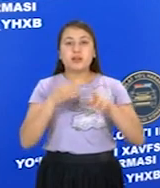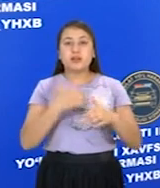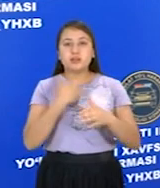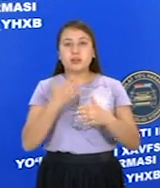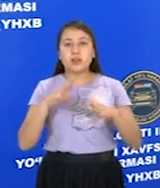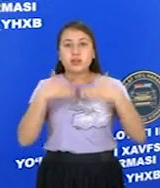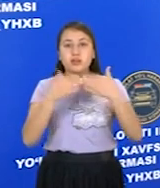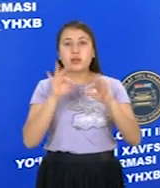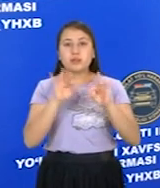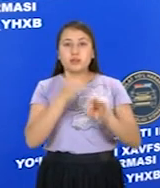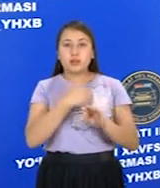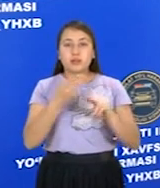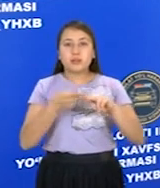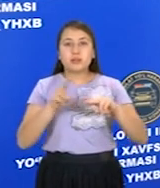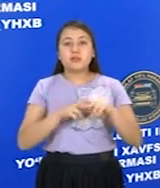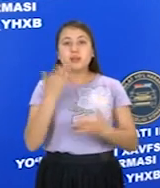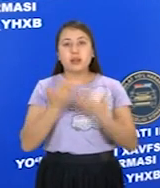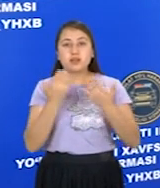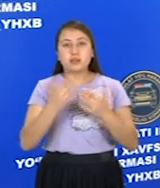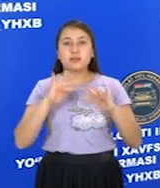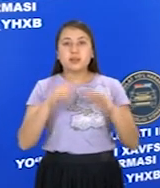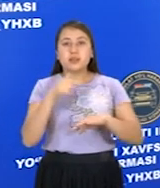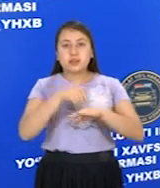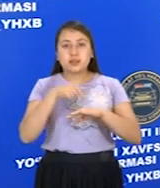xavfsizligi boshqarmasi tomonidan shuni ma'lum qilmoqchi edikki, agar siz